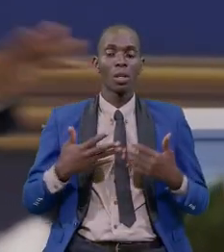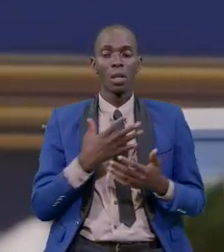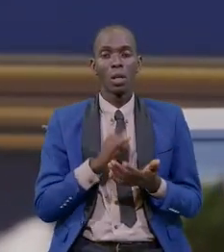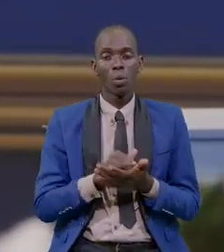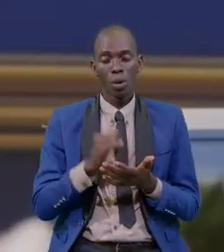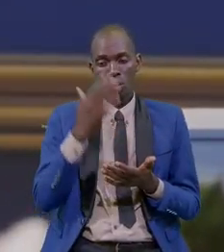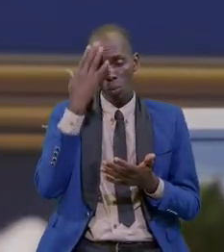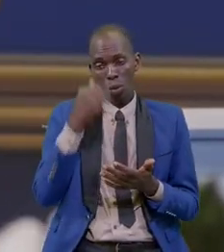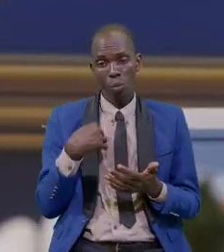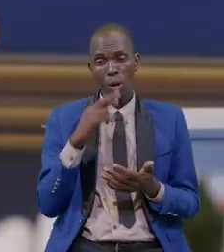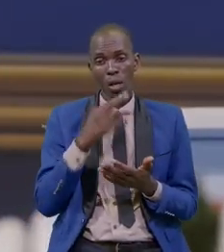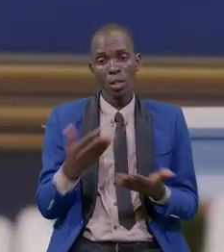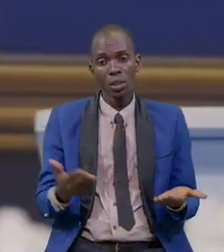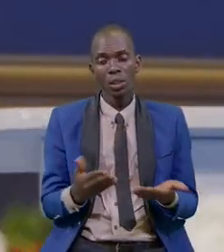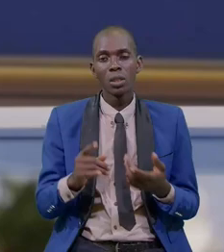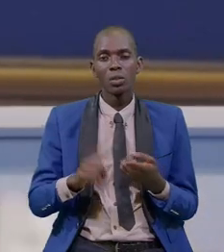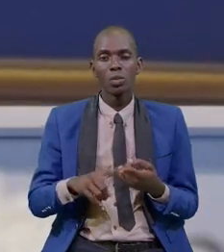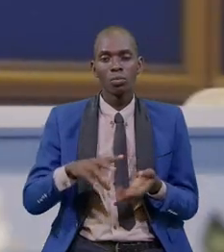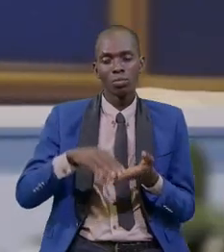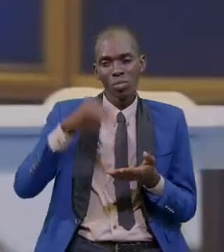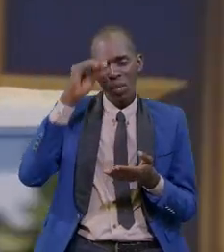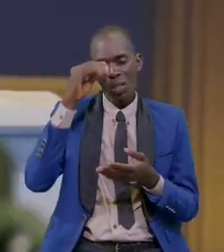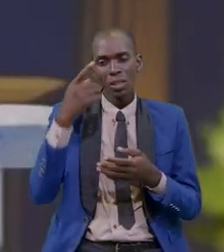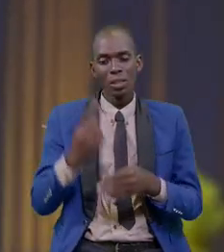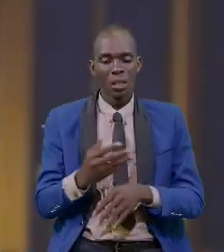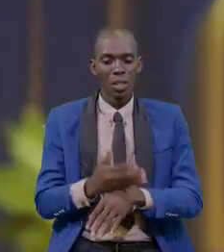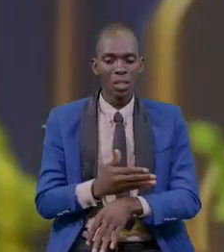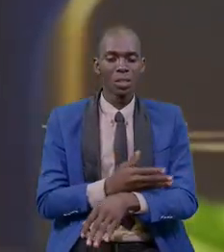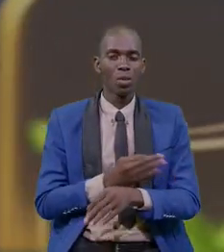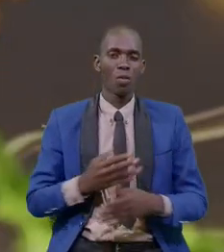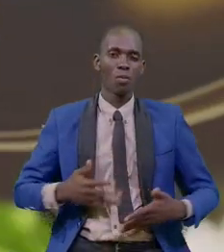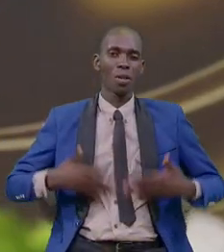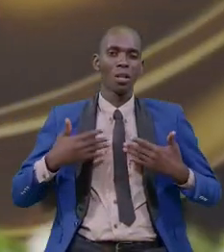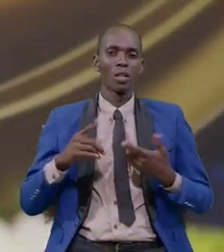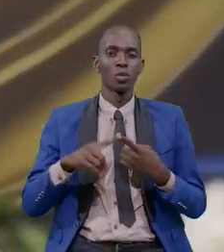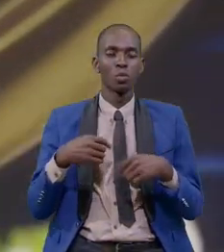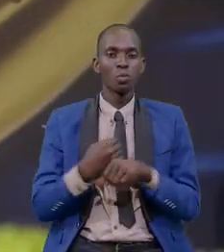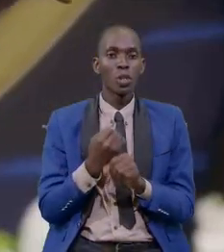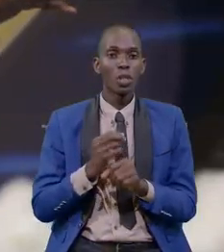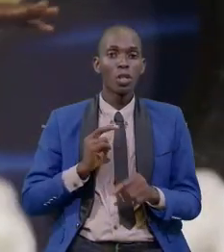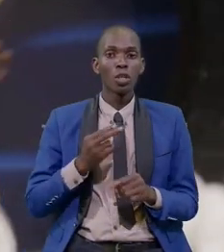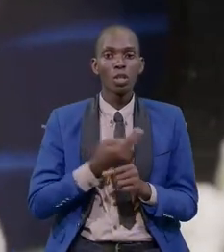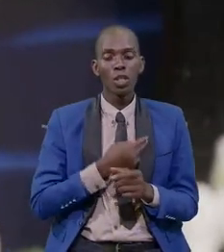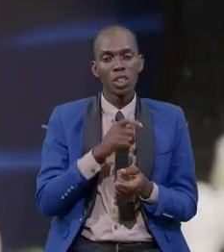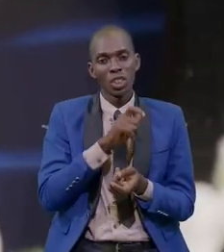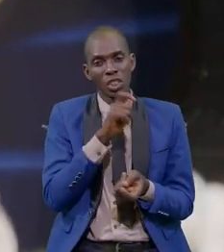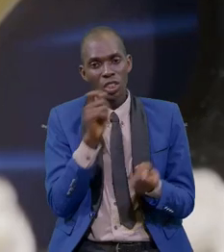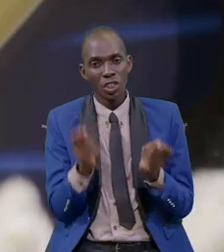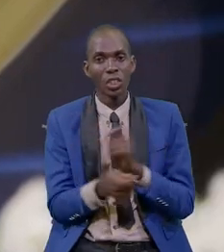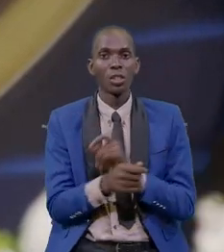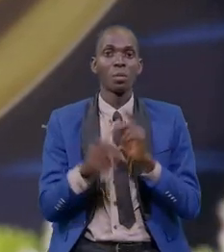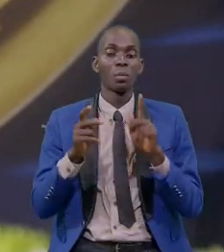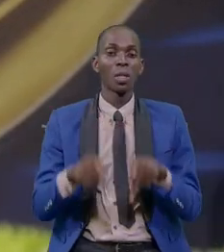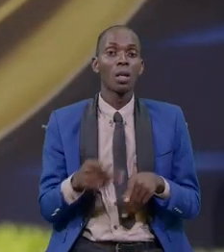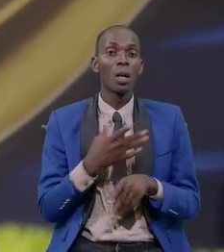de vie. Pour que nous puissions mener une vie de changement et être des acteurs de changement. Voici ce qui arrive